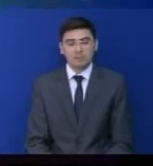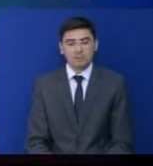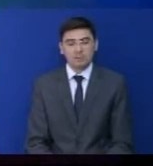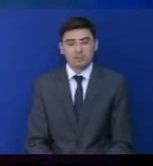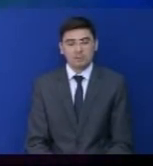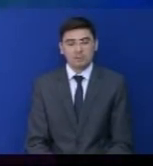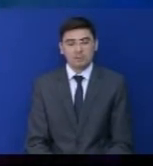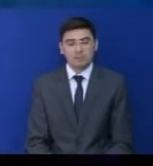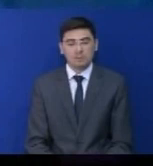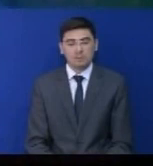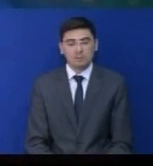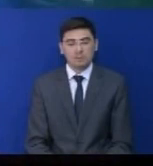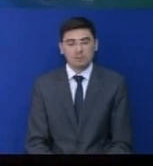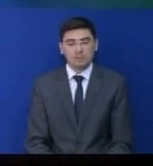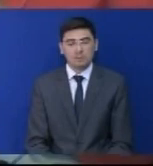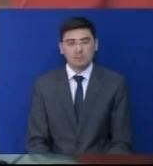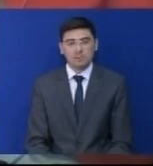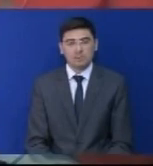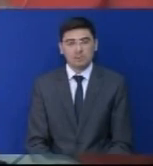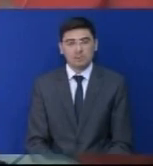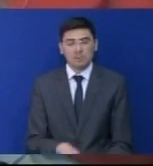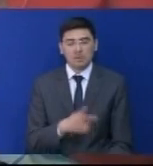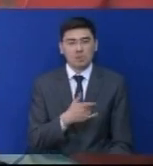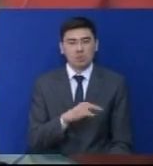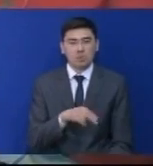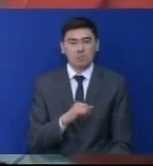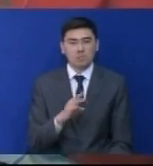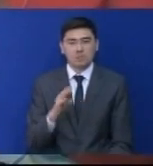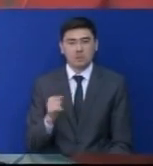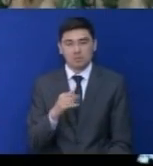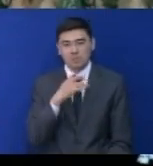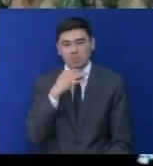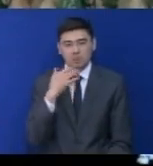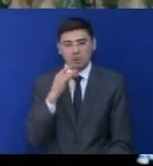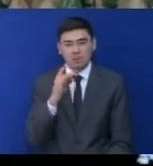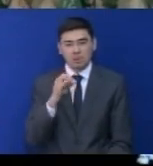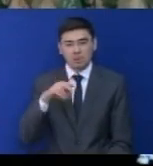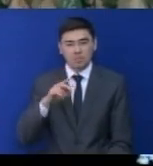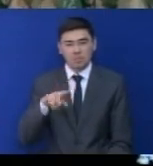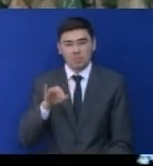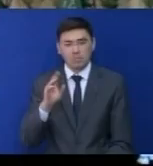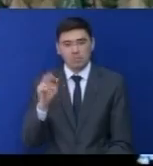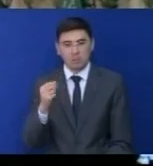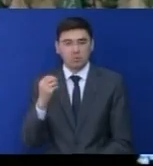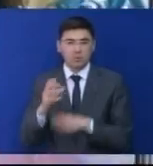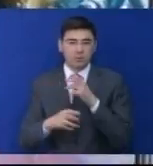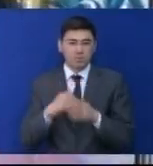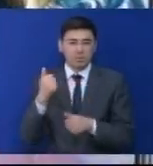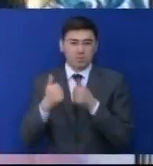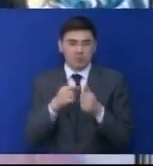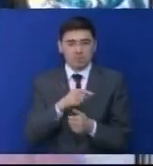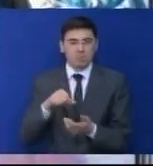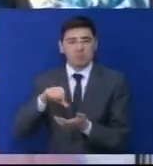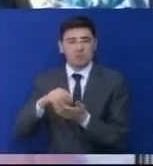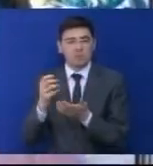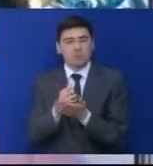бәрі бақытты. Гүлдана Ноғайбаева көптеген республикалық және халықаралық байқаулардың жеңімпазы.